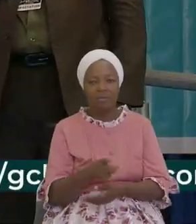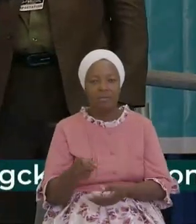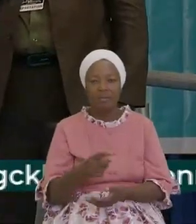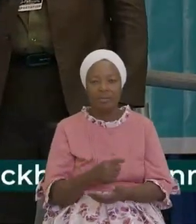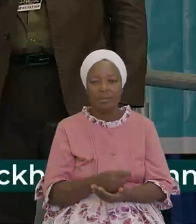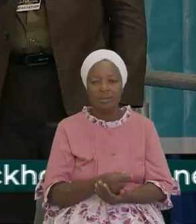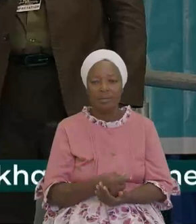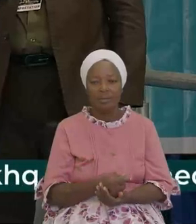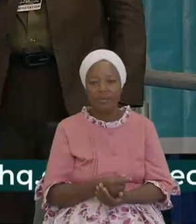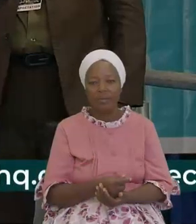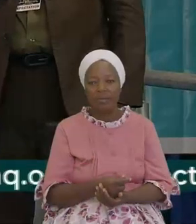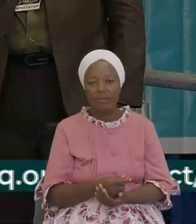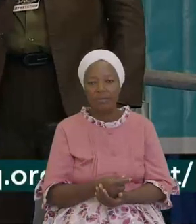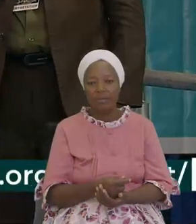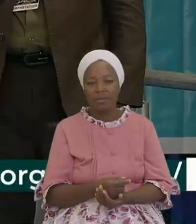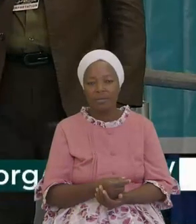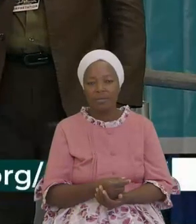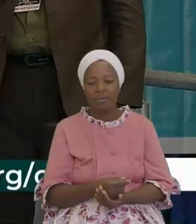Aidez-les.